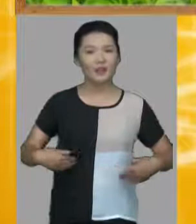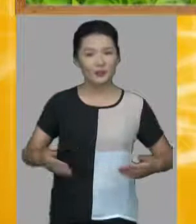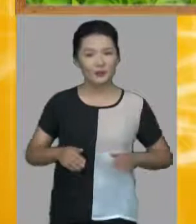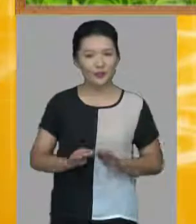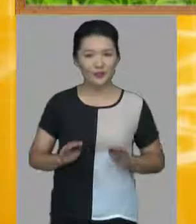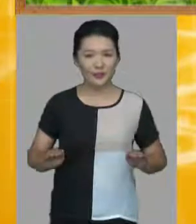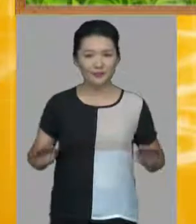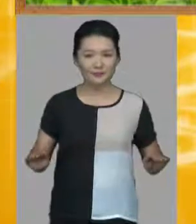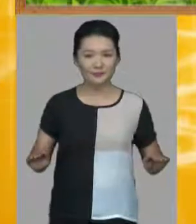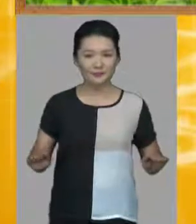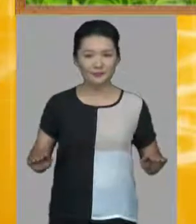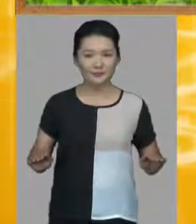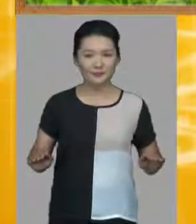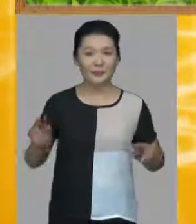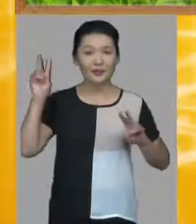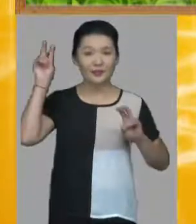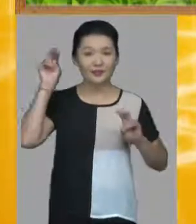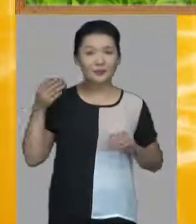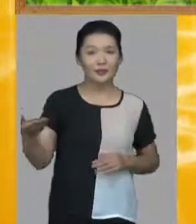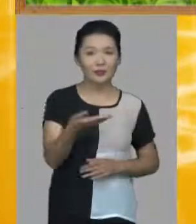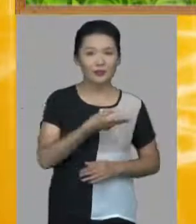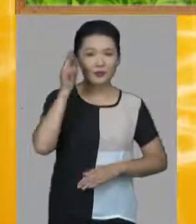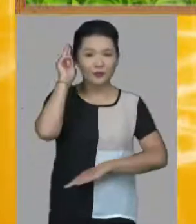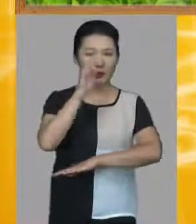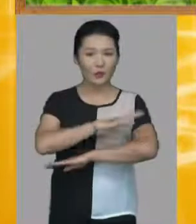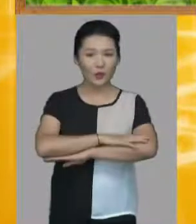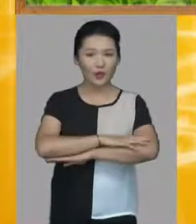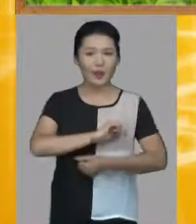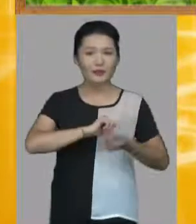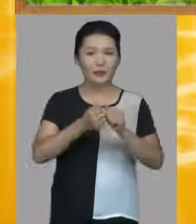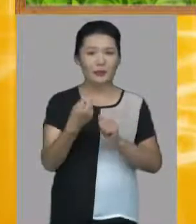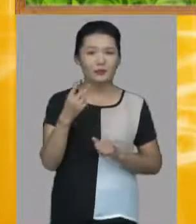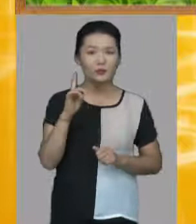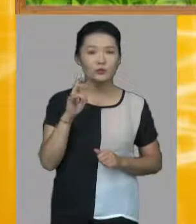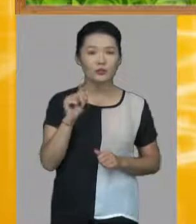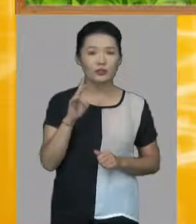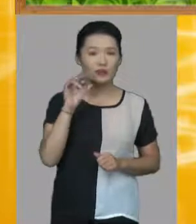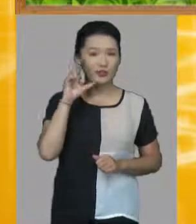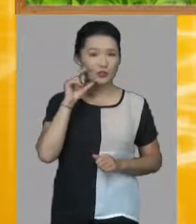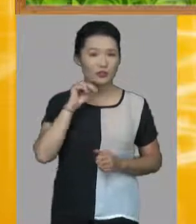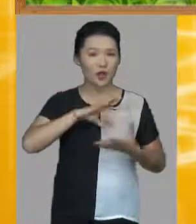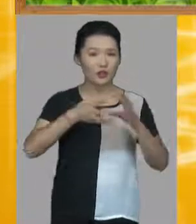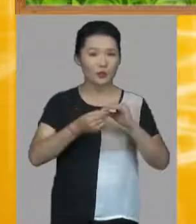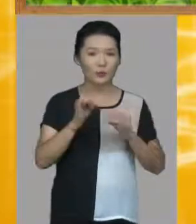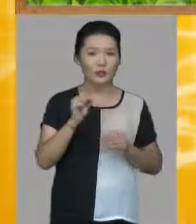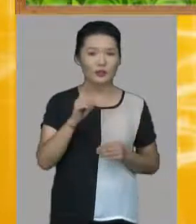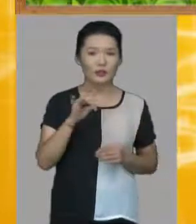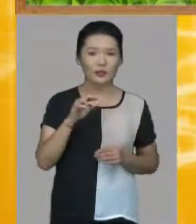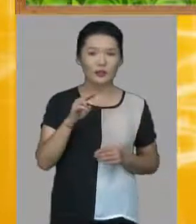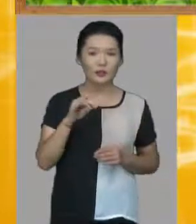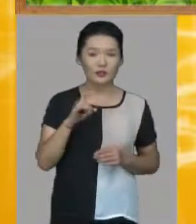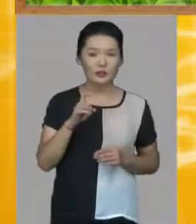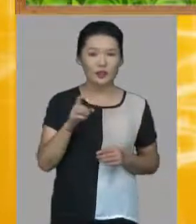Здравствуйте, ребята! Тема нашего урока – замена двузначного числа суммой разрядных